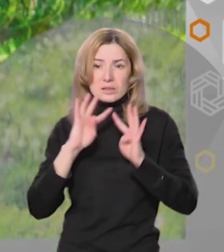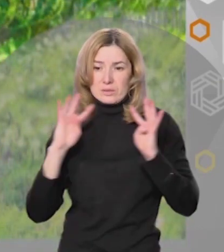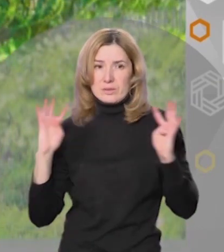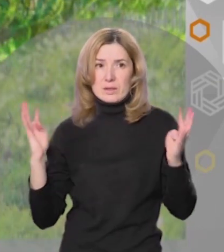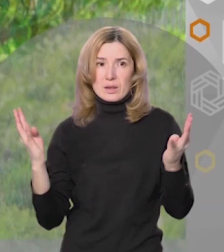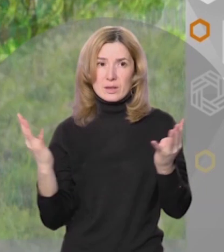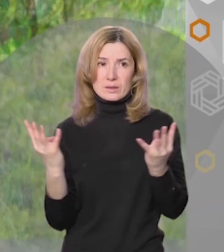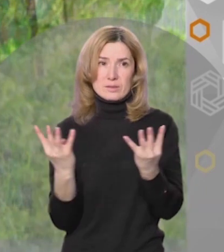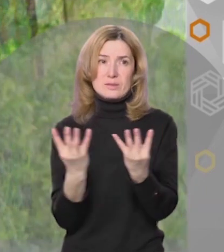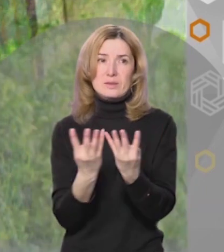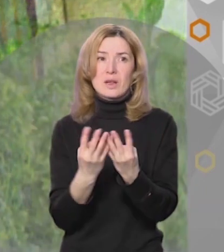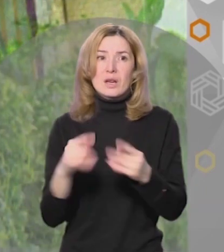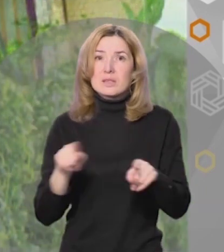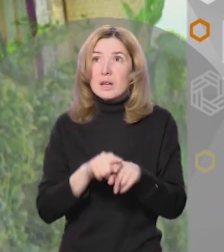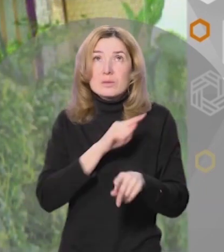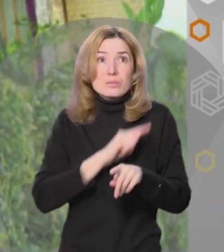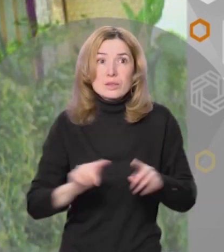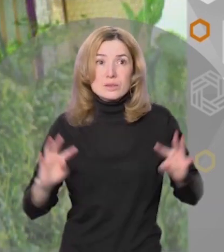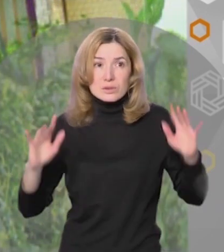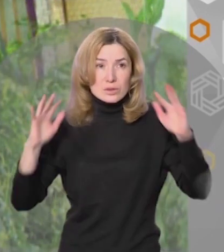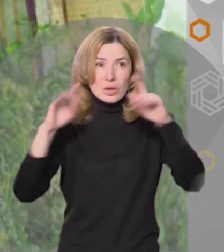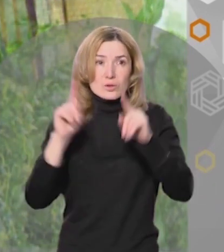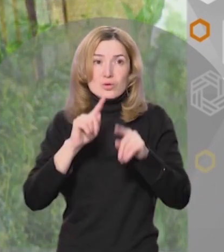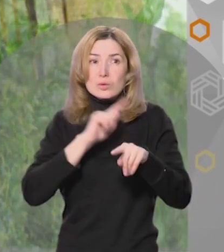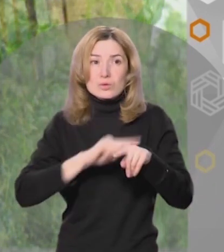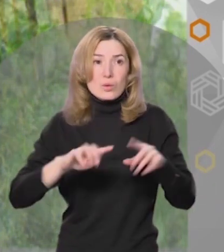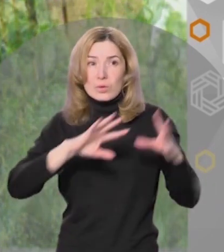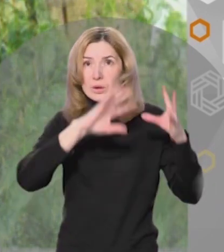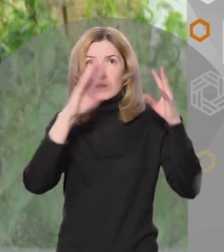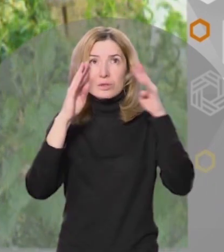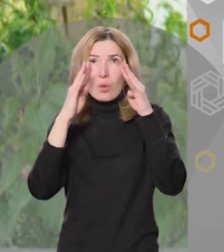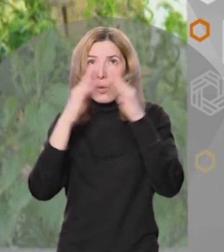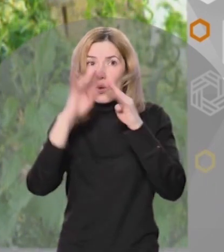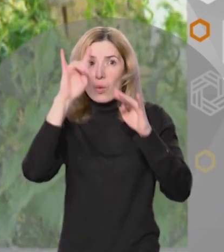стремительно обвивать ее. Да так быстро, что скоро исчезли и